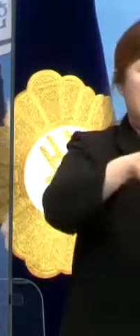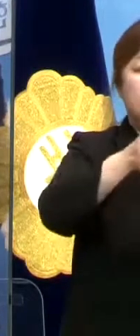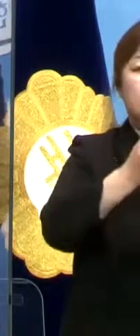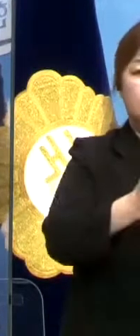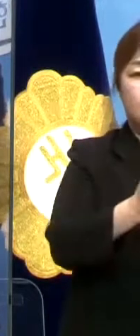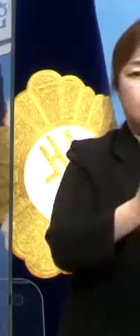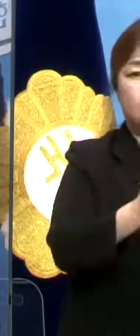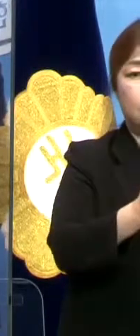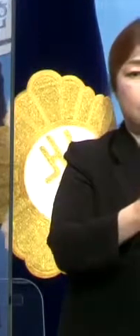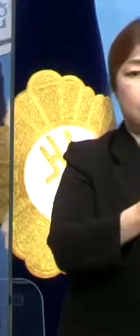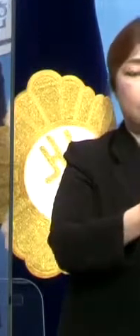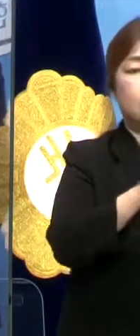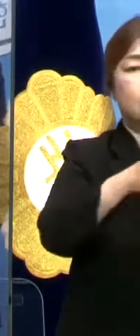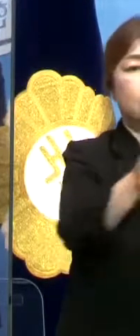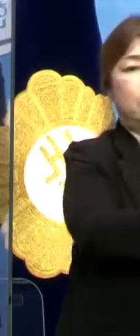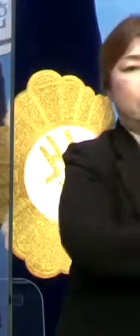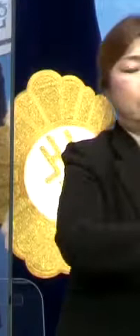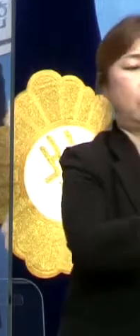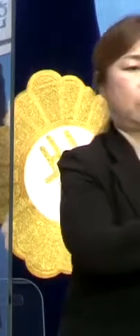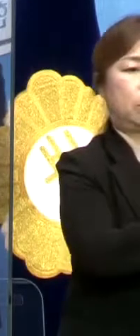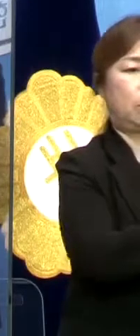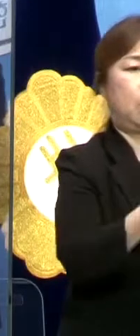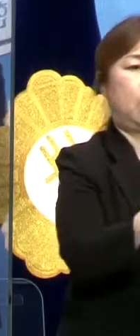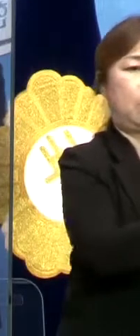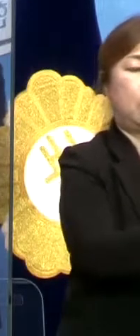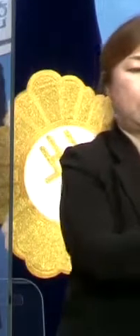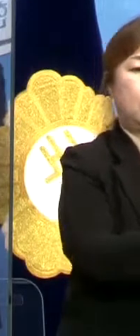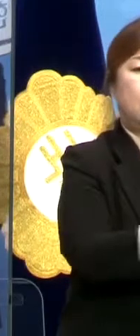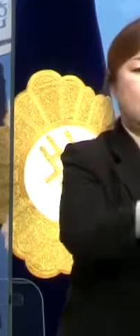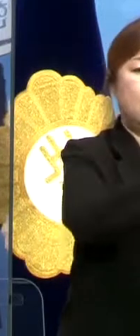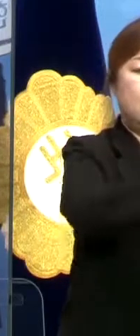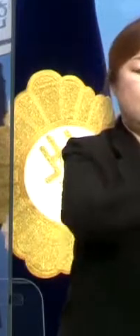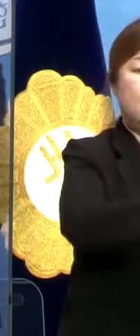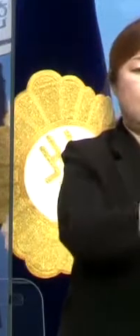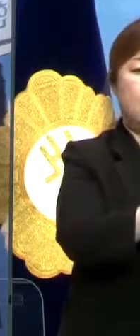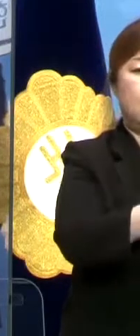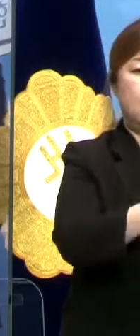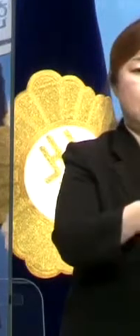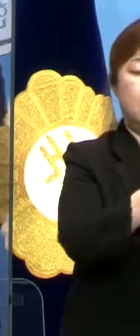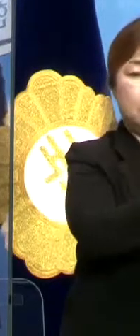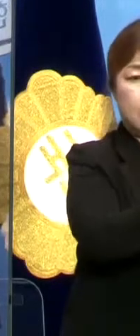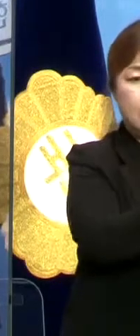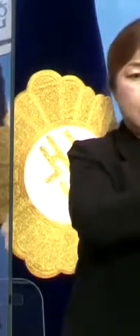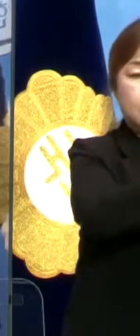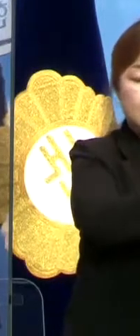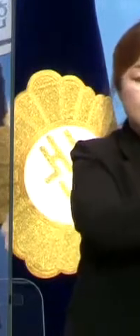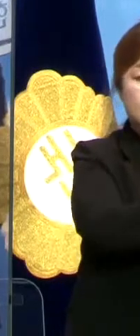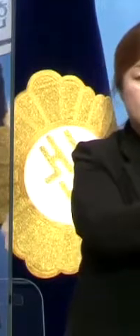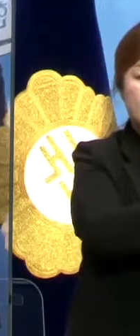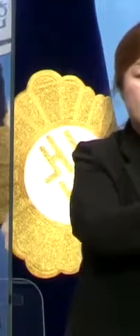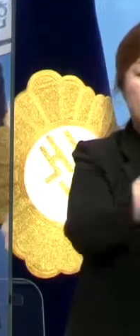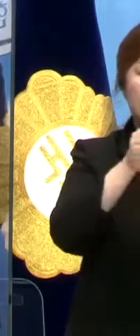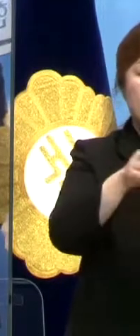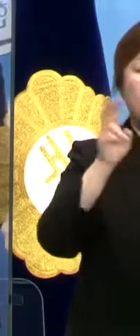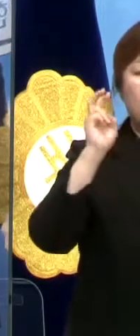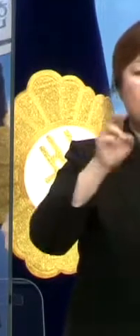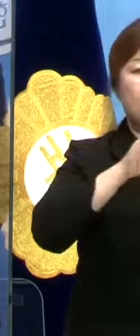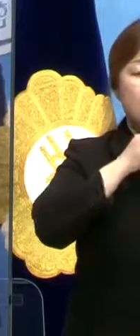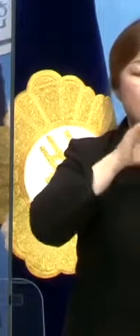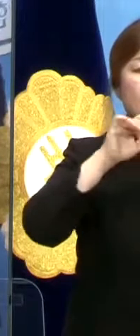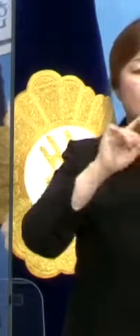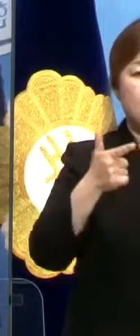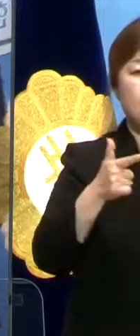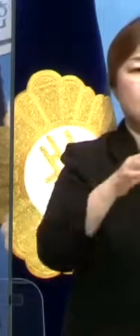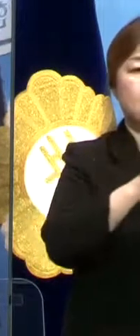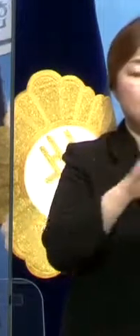마시고 국회의원들에게 로 비유하고 언론 플레이 하는 그런 행태도 하지 마시고 택배회사가 맞든 아니든